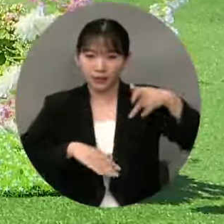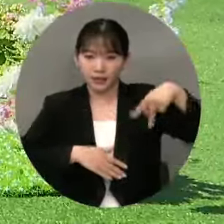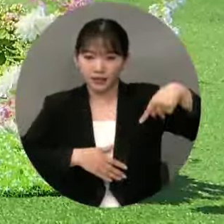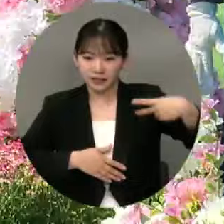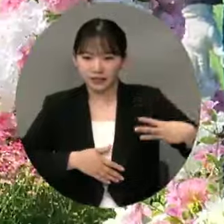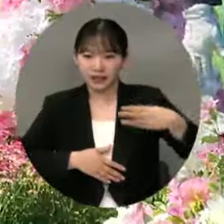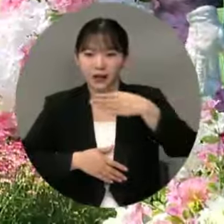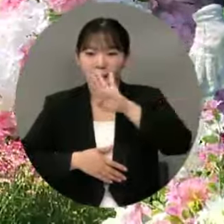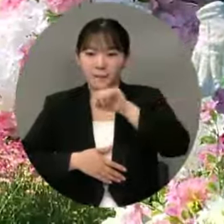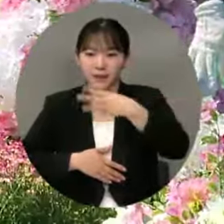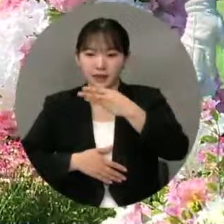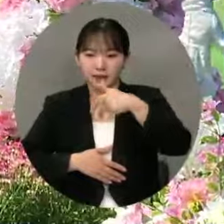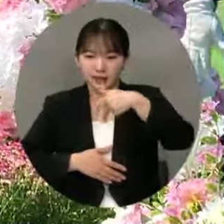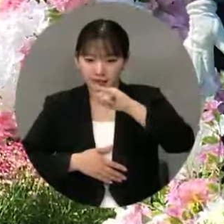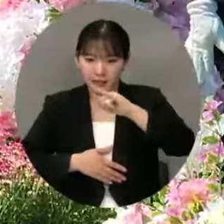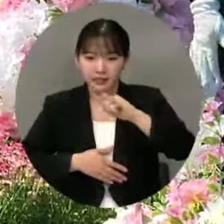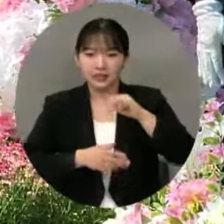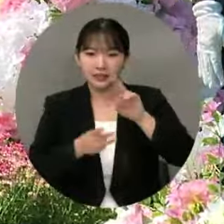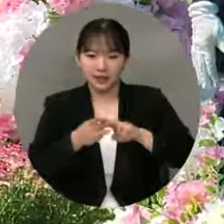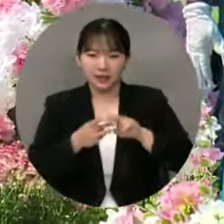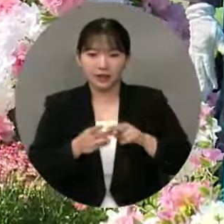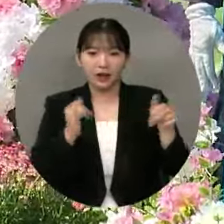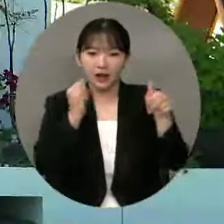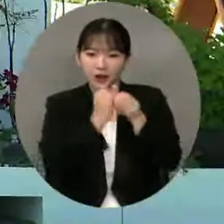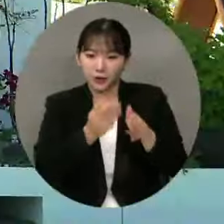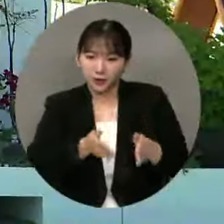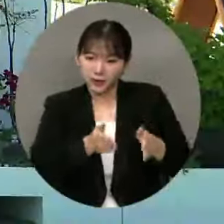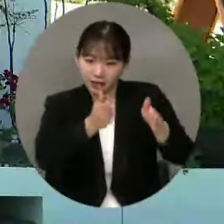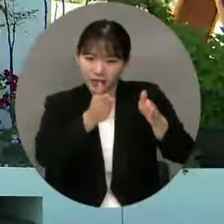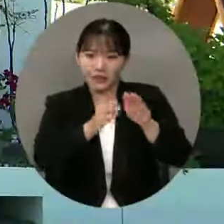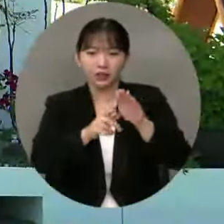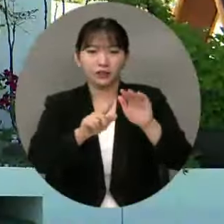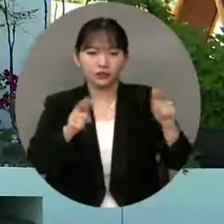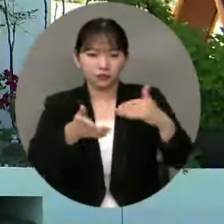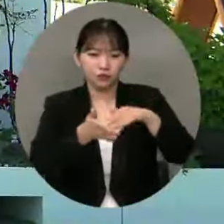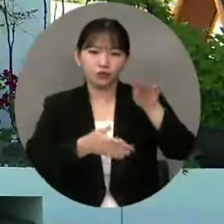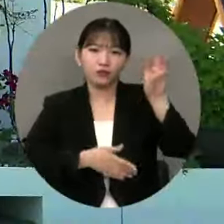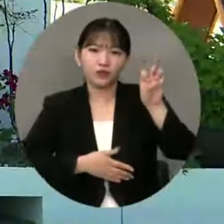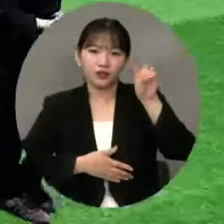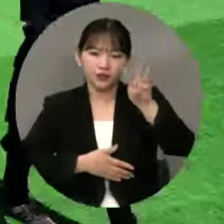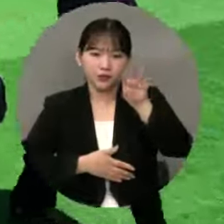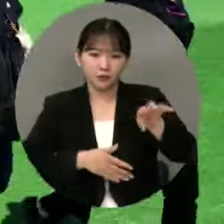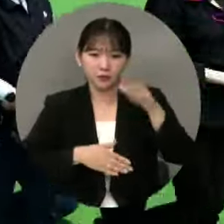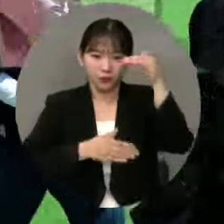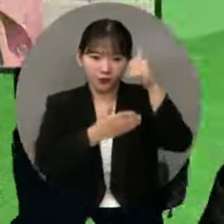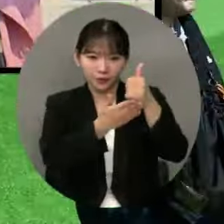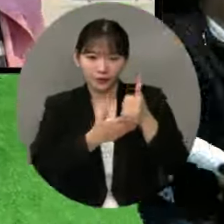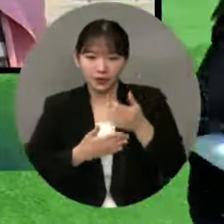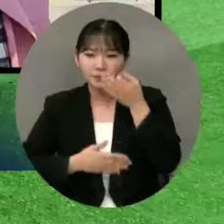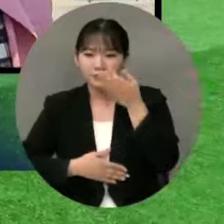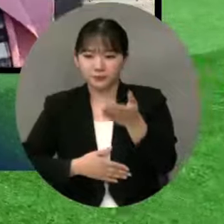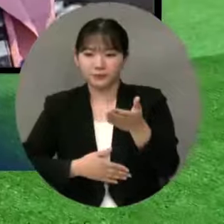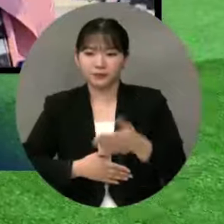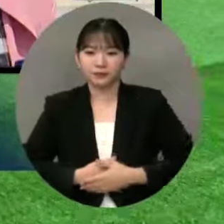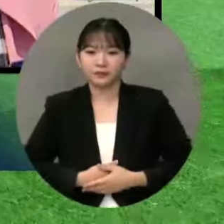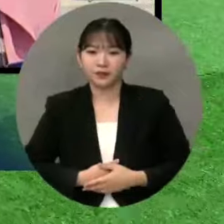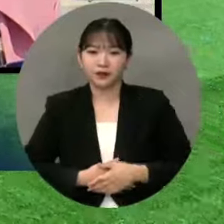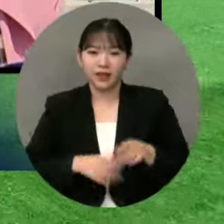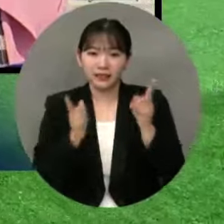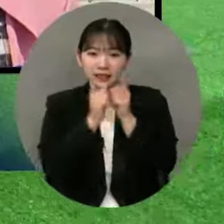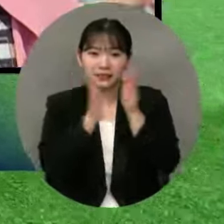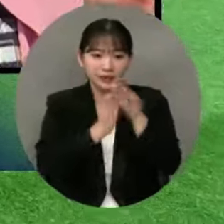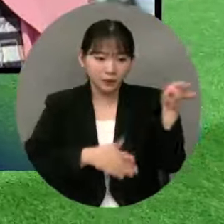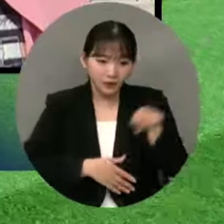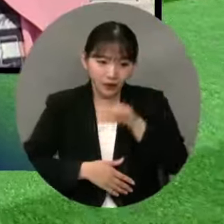빌리지 센터 웨딩로드 등 작은 집과 같은 정원 33곳이 관람객을 맞습니다이 여기 와서 보니까 우리는